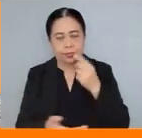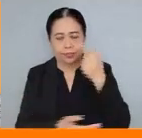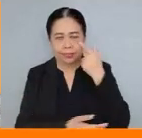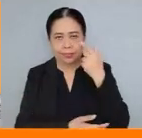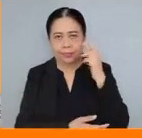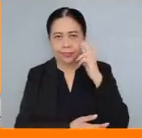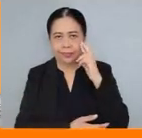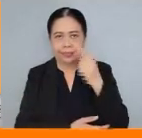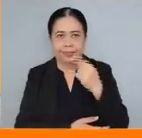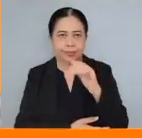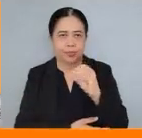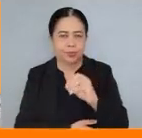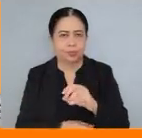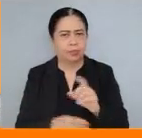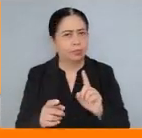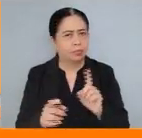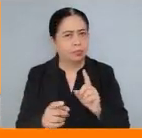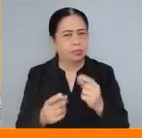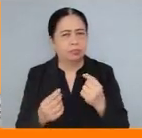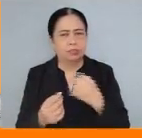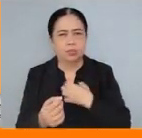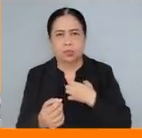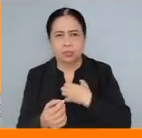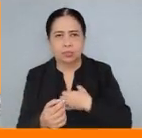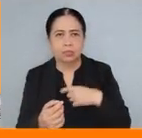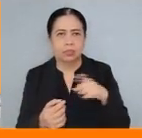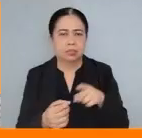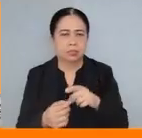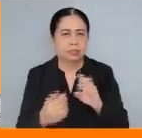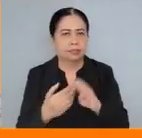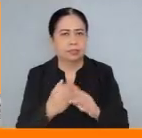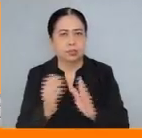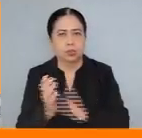Robles. Gio, anong dinadaing ng mga nag-back to school dyan?